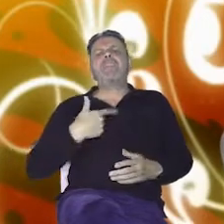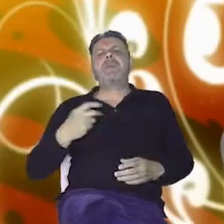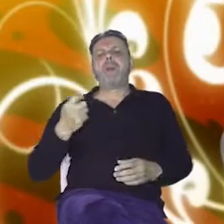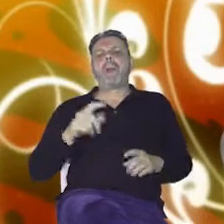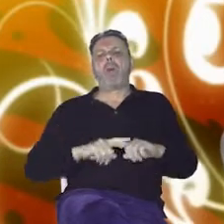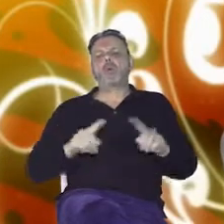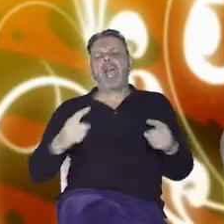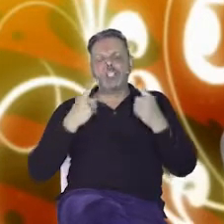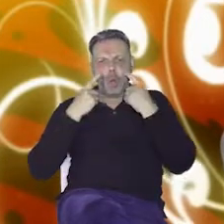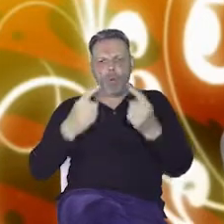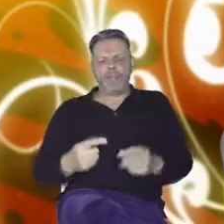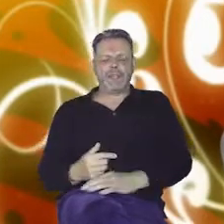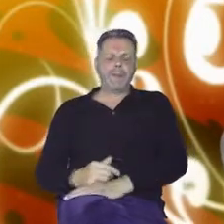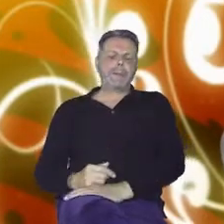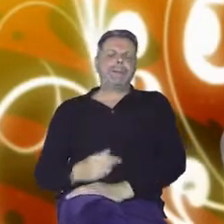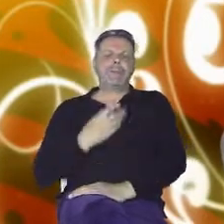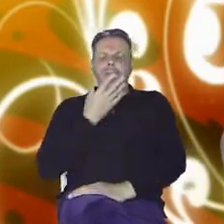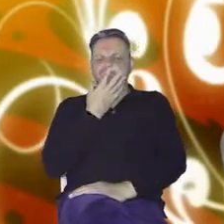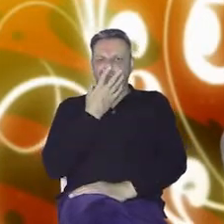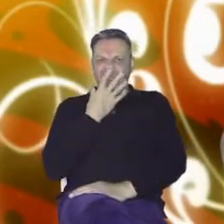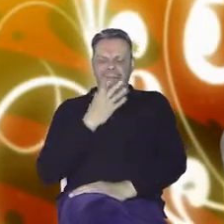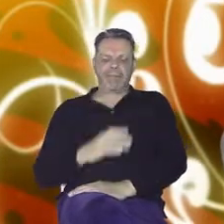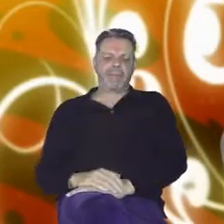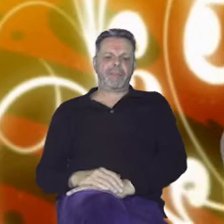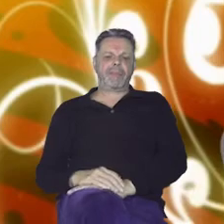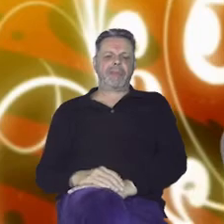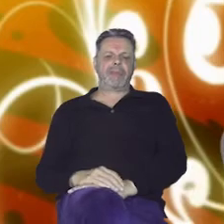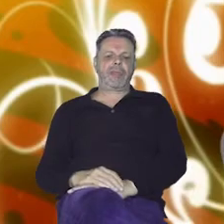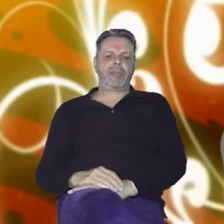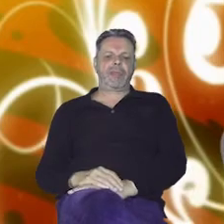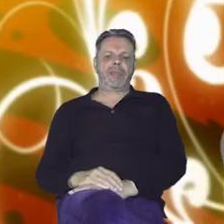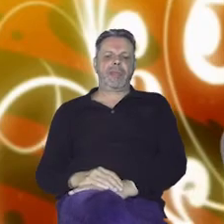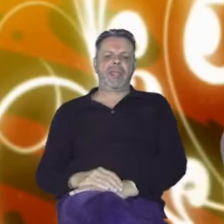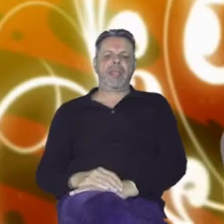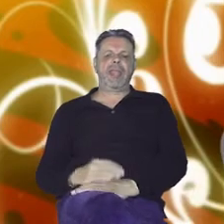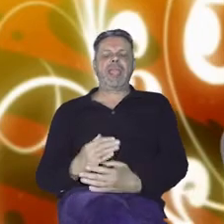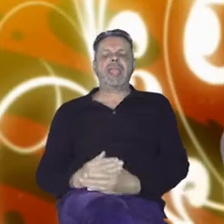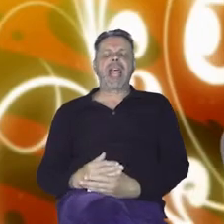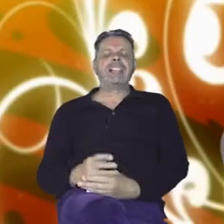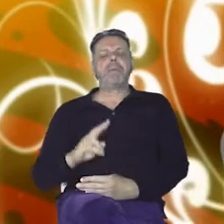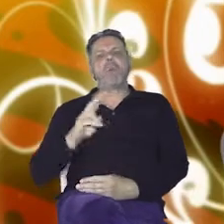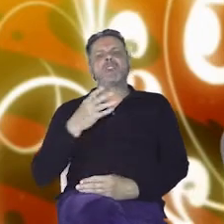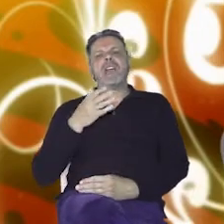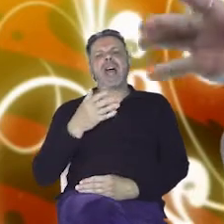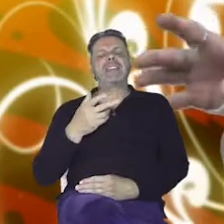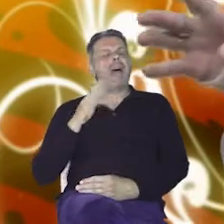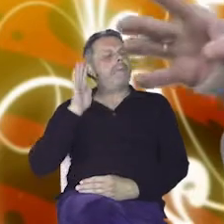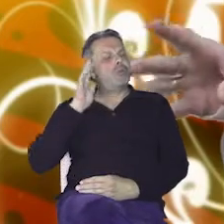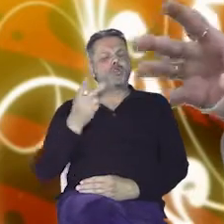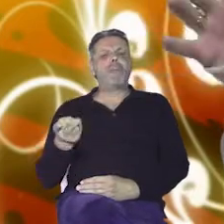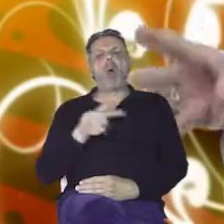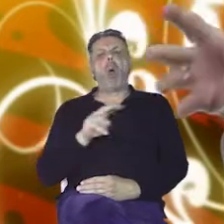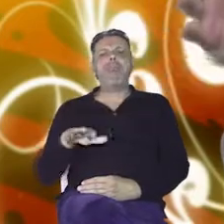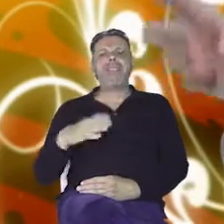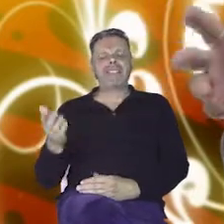uvid, koliko god razum nam govorio ne tako. Zato sam vas pozvala da slušamo oba dvije strane i zato ja